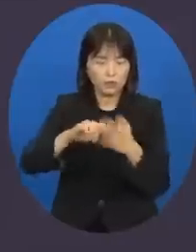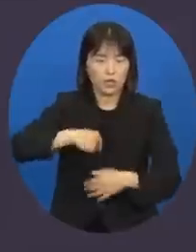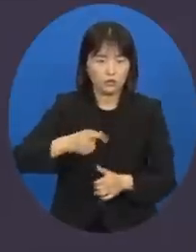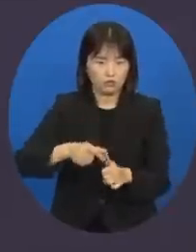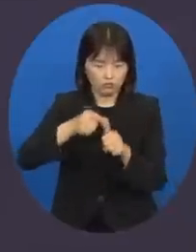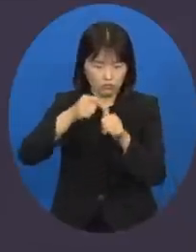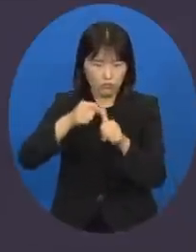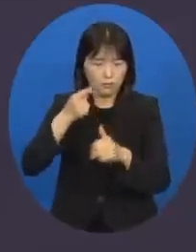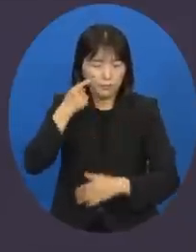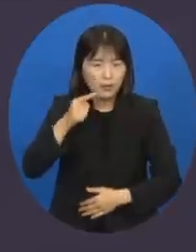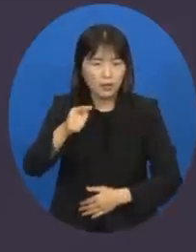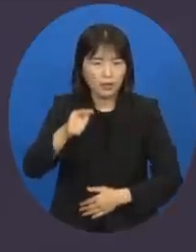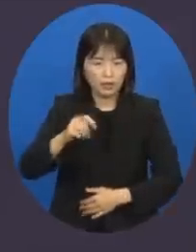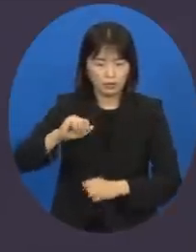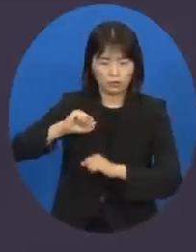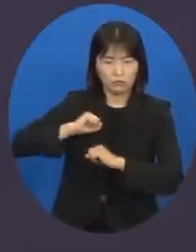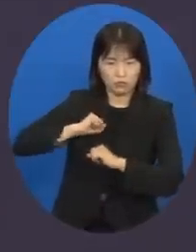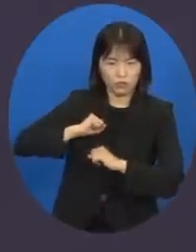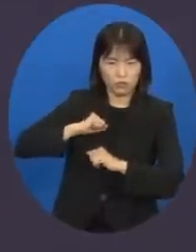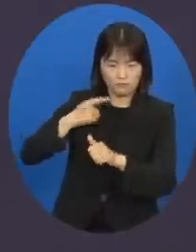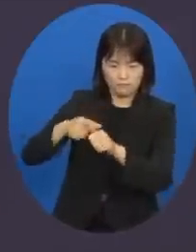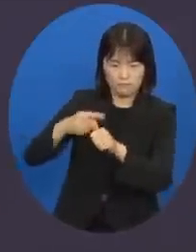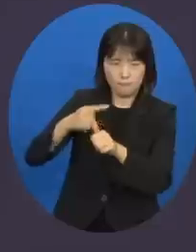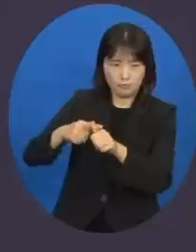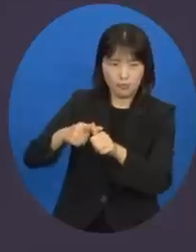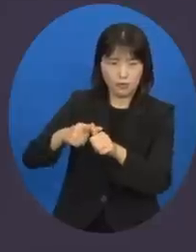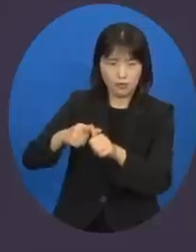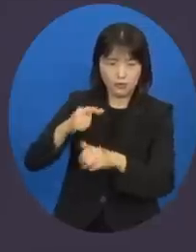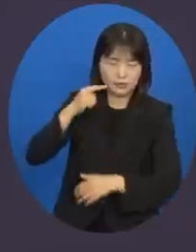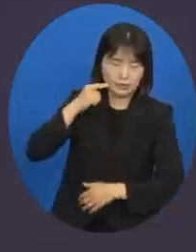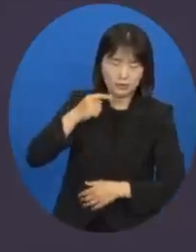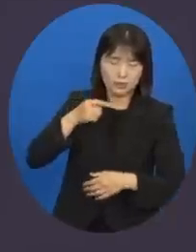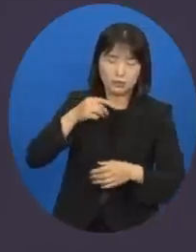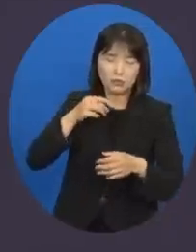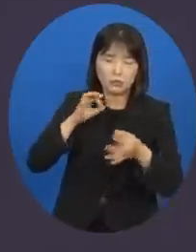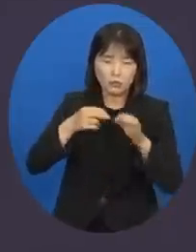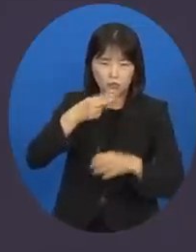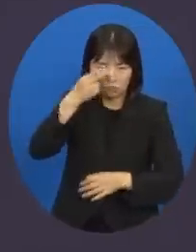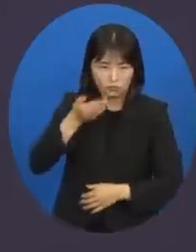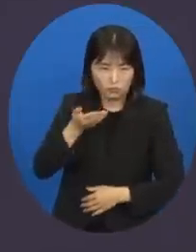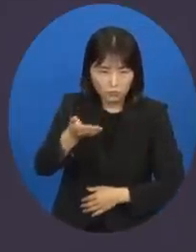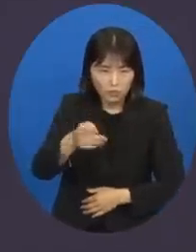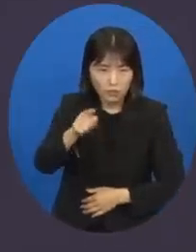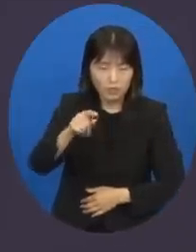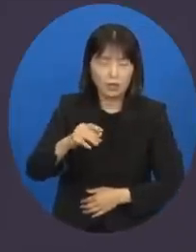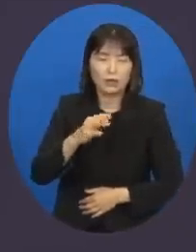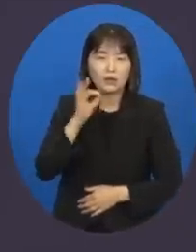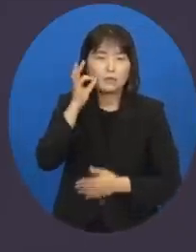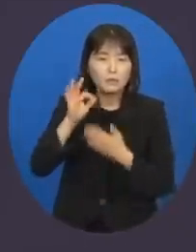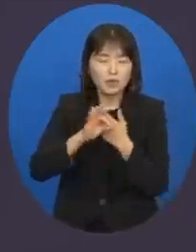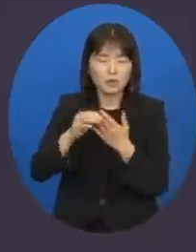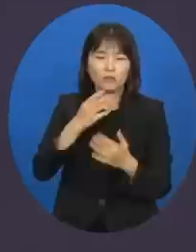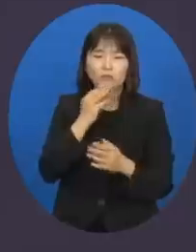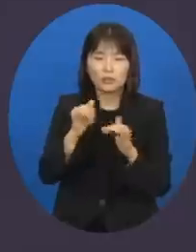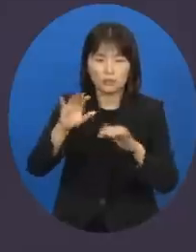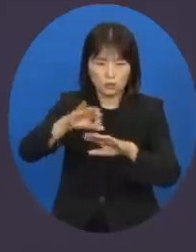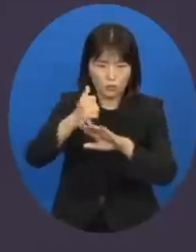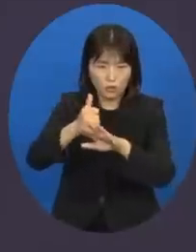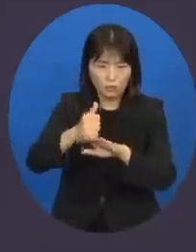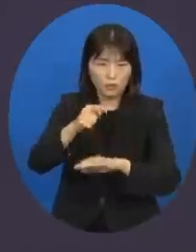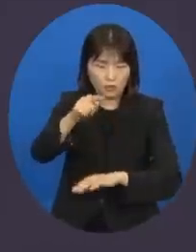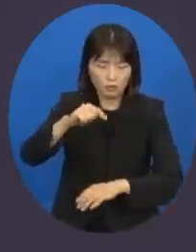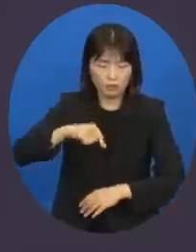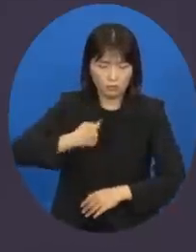군인들도 희롱을 하면서 나와 신포도주를 주며 이르되 내가 만일 유대인의 왕이면 내가 너를 구원하라